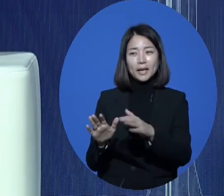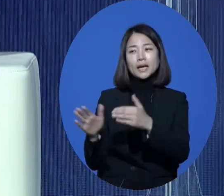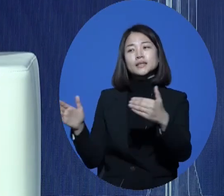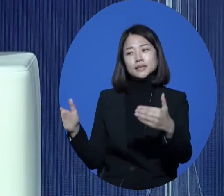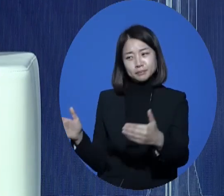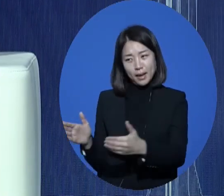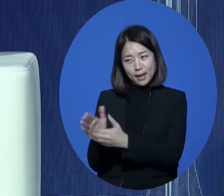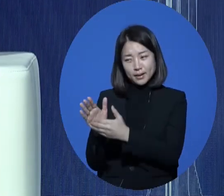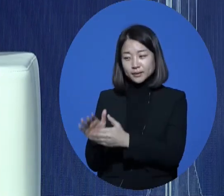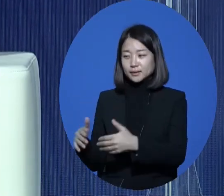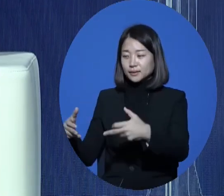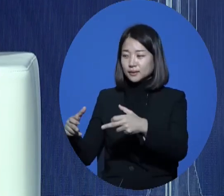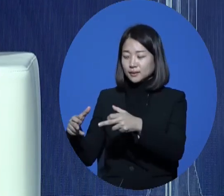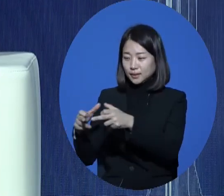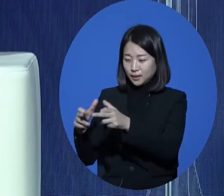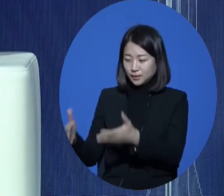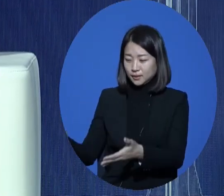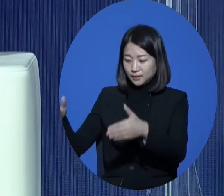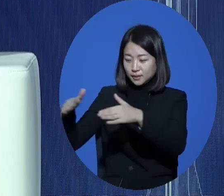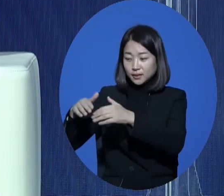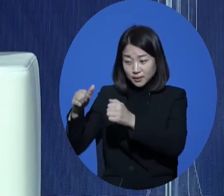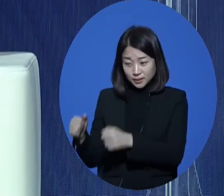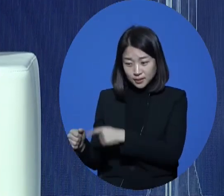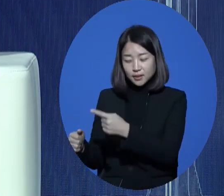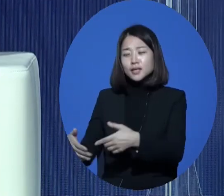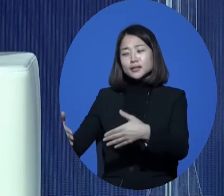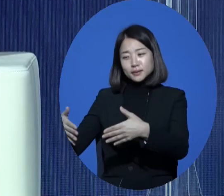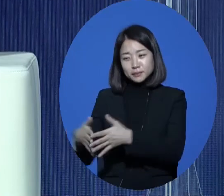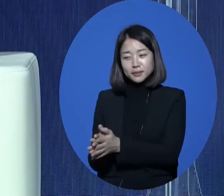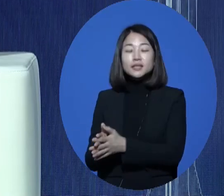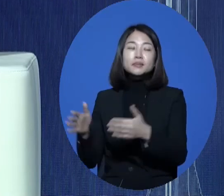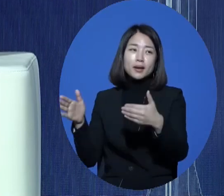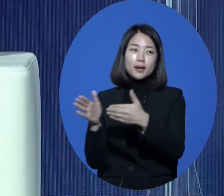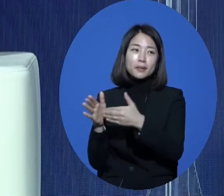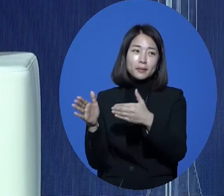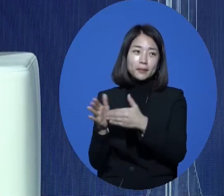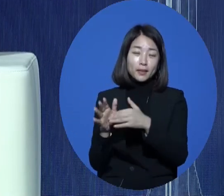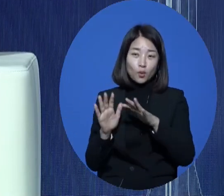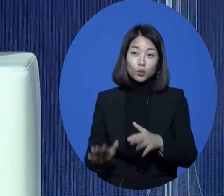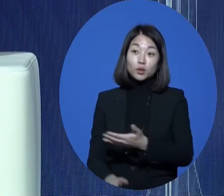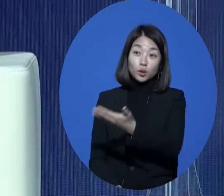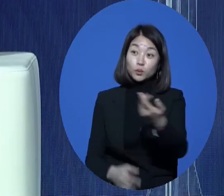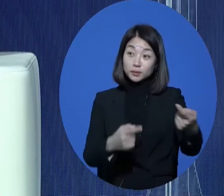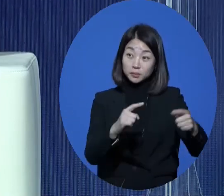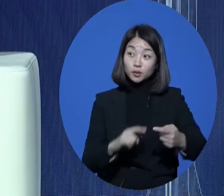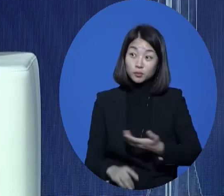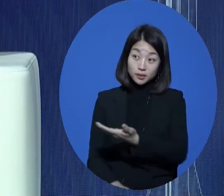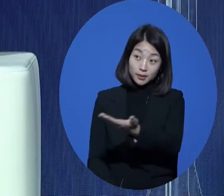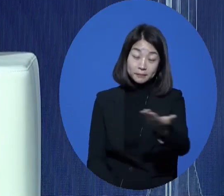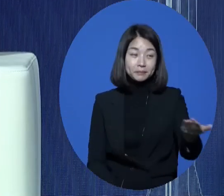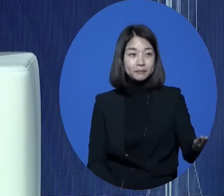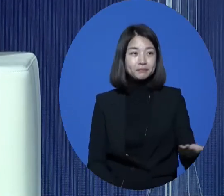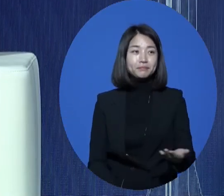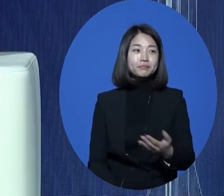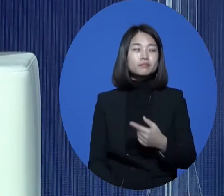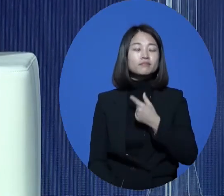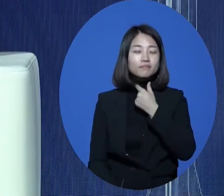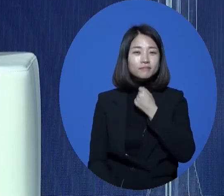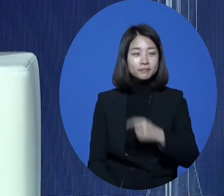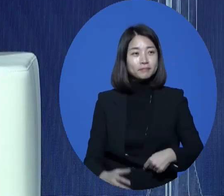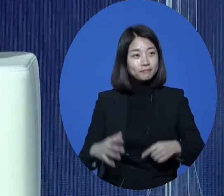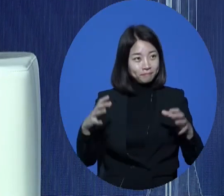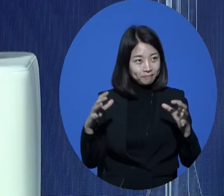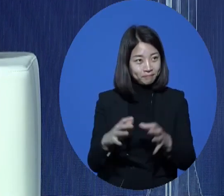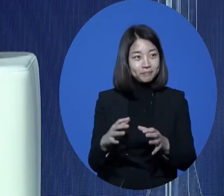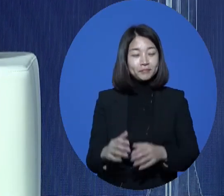그만이라고 선포할 수 있을 만큼 우리 당사자와 오늘 여기에 참여해 주신 모든 분들과 함께 힘을